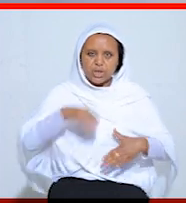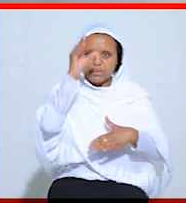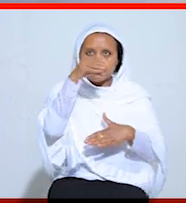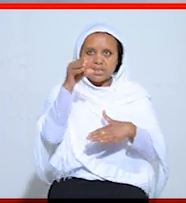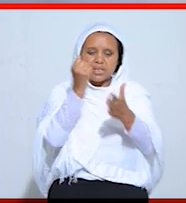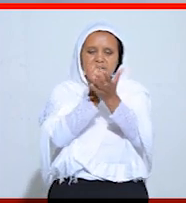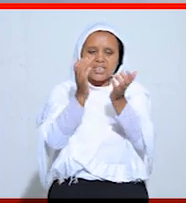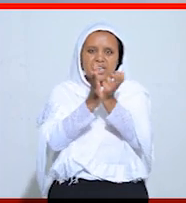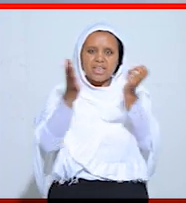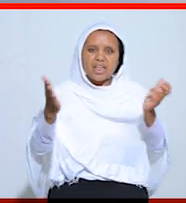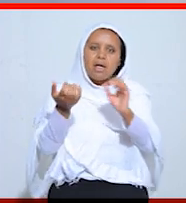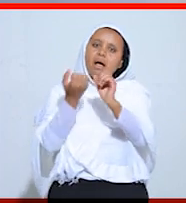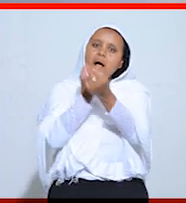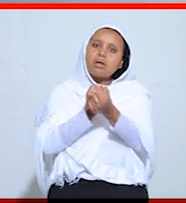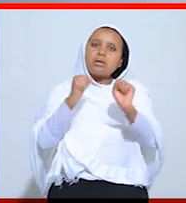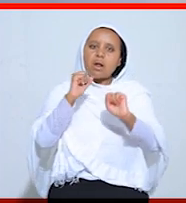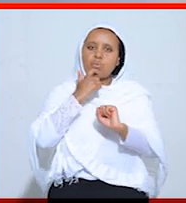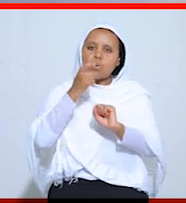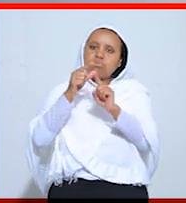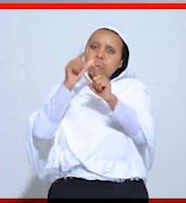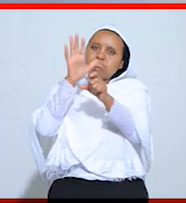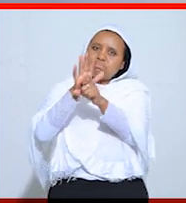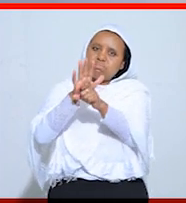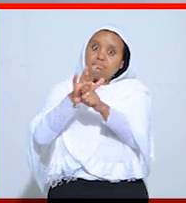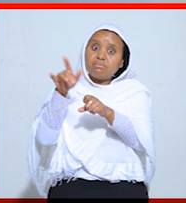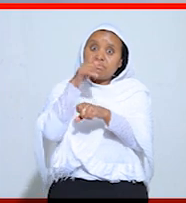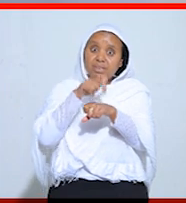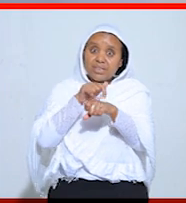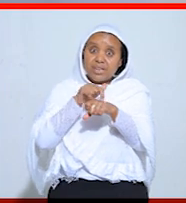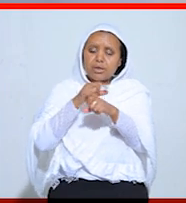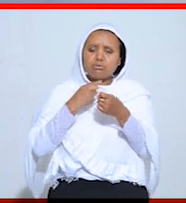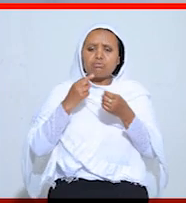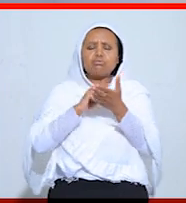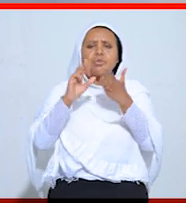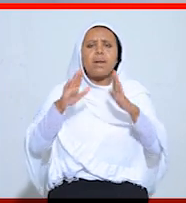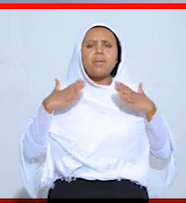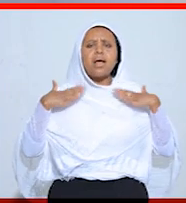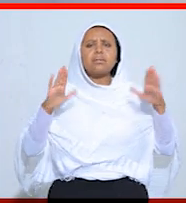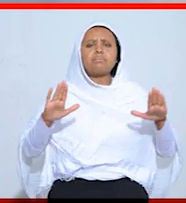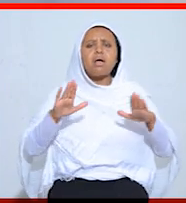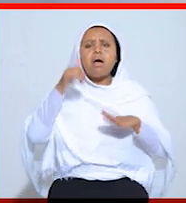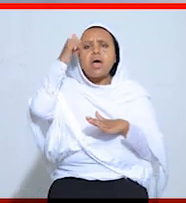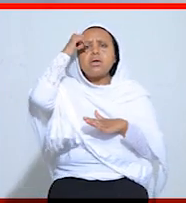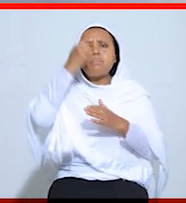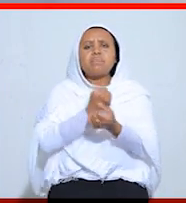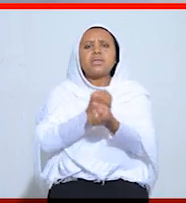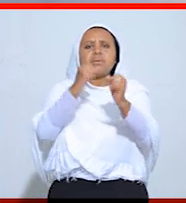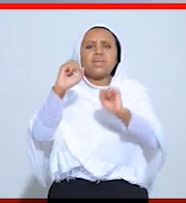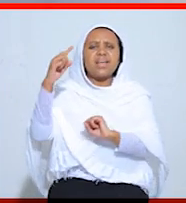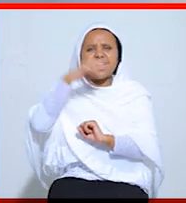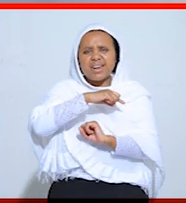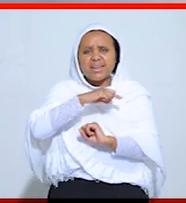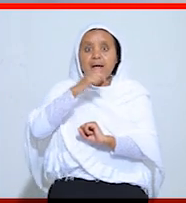በመስቀል ተሰቀዬ አድንሃለሁ ብሎ ቃል በገባለት ጊዜ ቅዱሳን መላእክትም አዳም የሚድንበትን